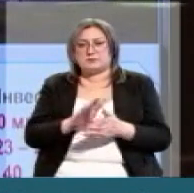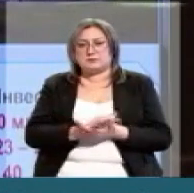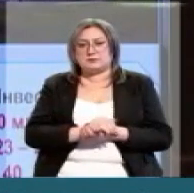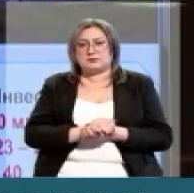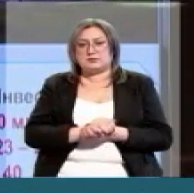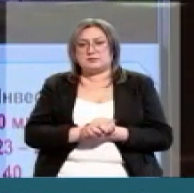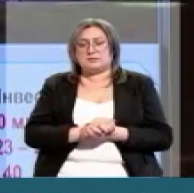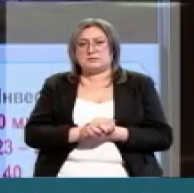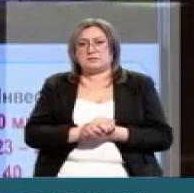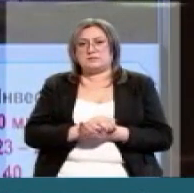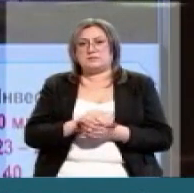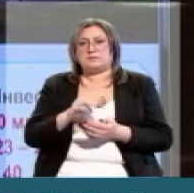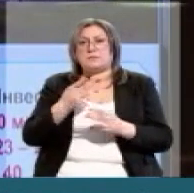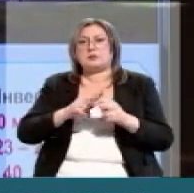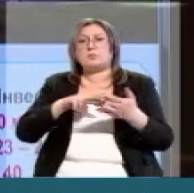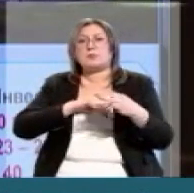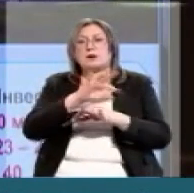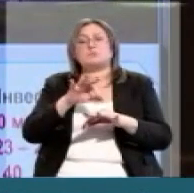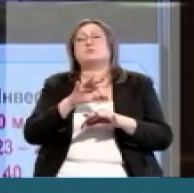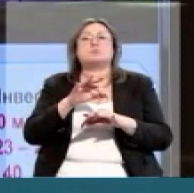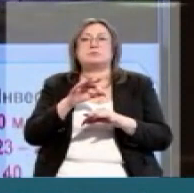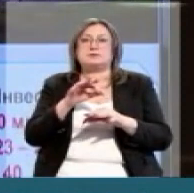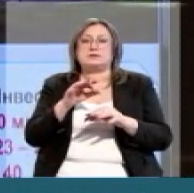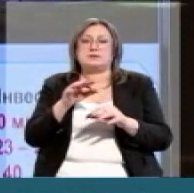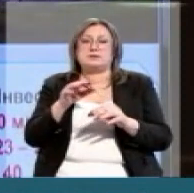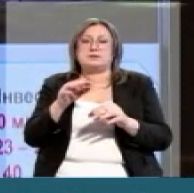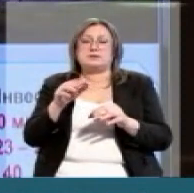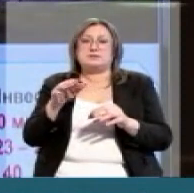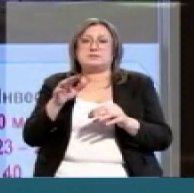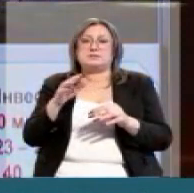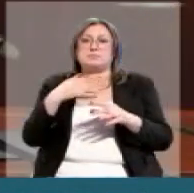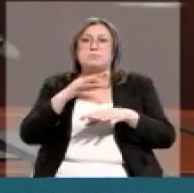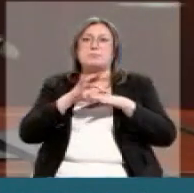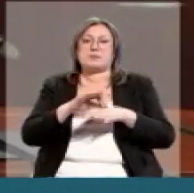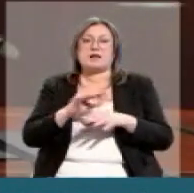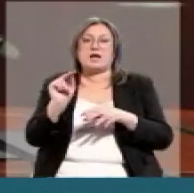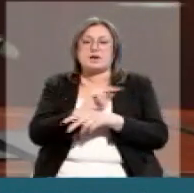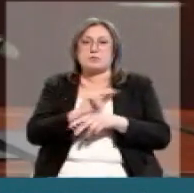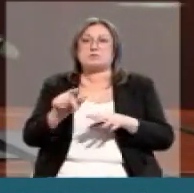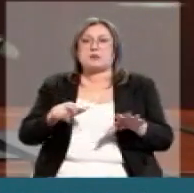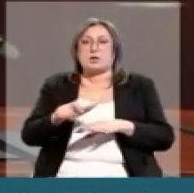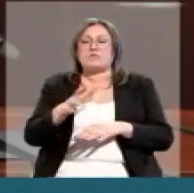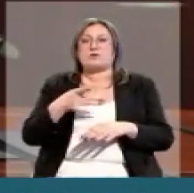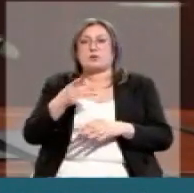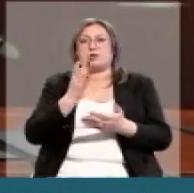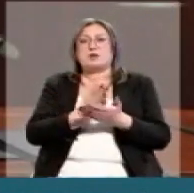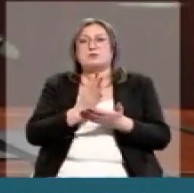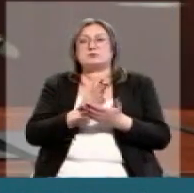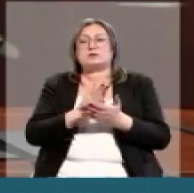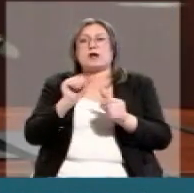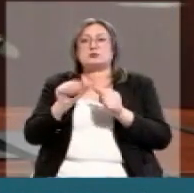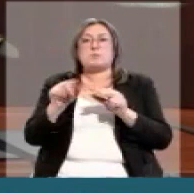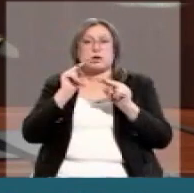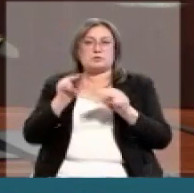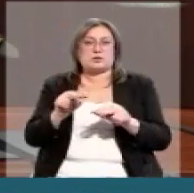Мы по данному проекту земельные участки все выделили, все согласования провели. Ремонт дорог в районе находится на